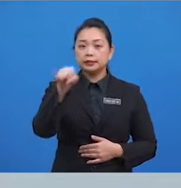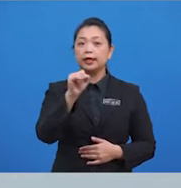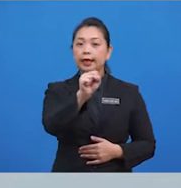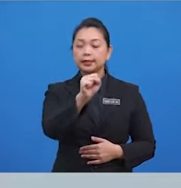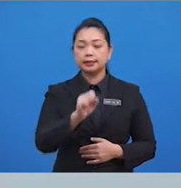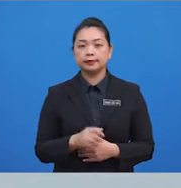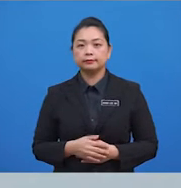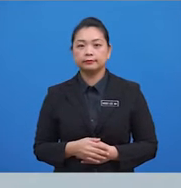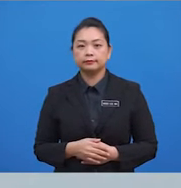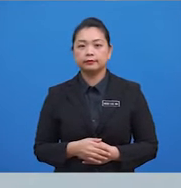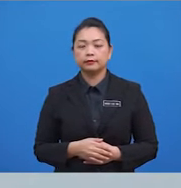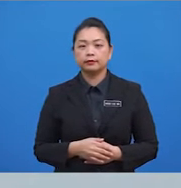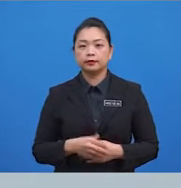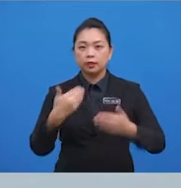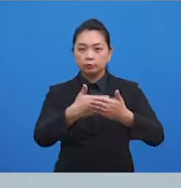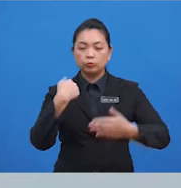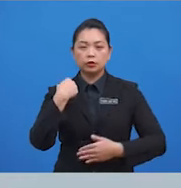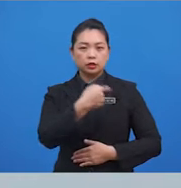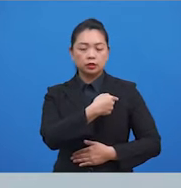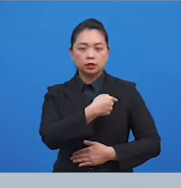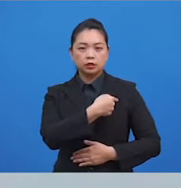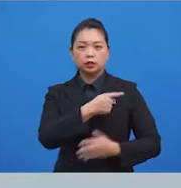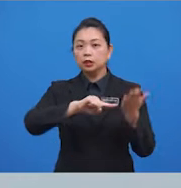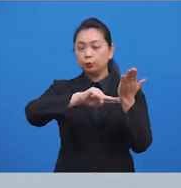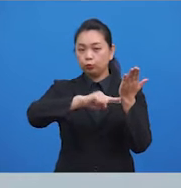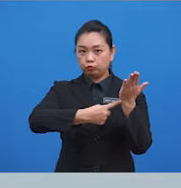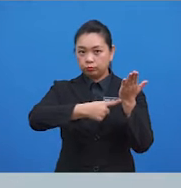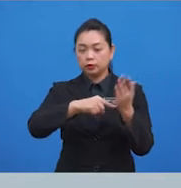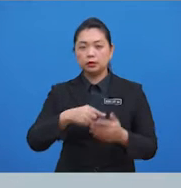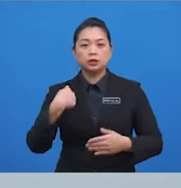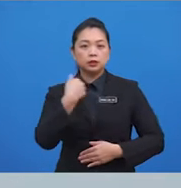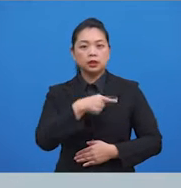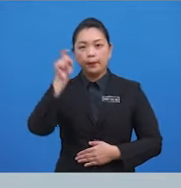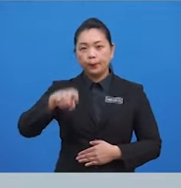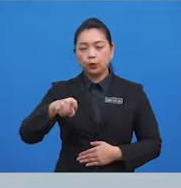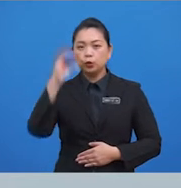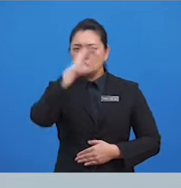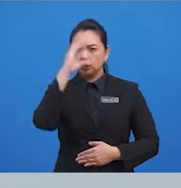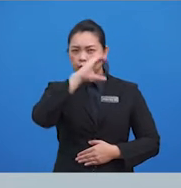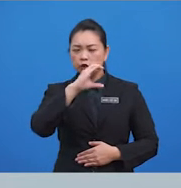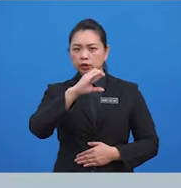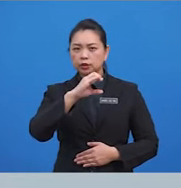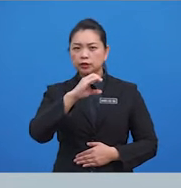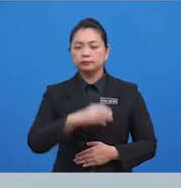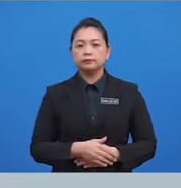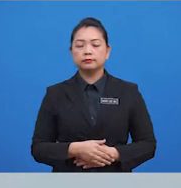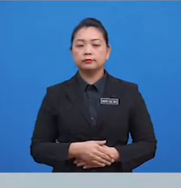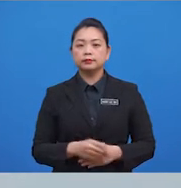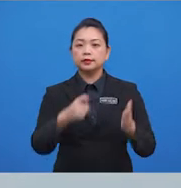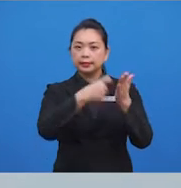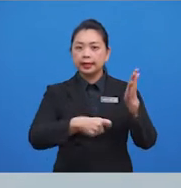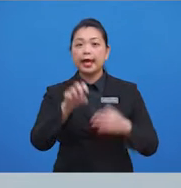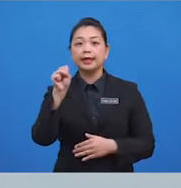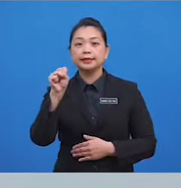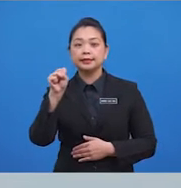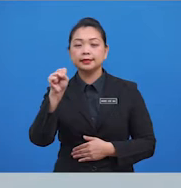js. Sebelum kita meneruskan penyelesaian masalah tersebut, kita perlu mencari nilai sending